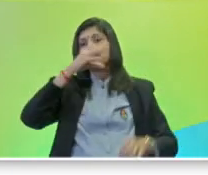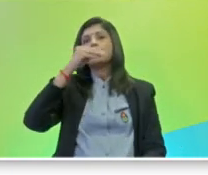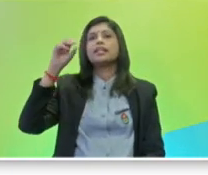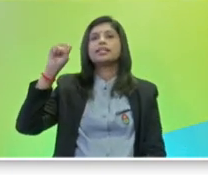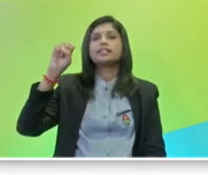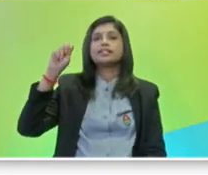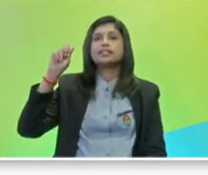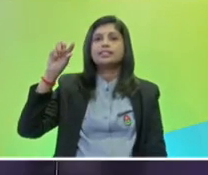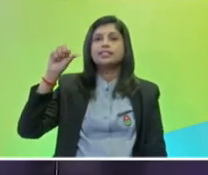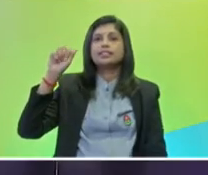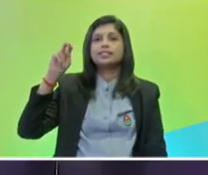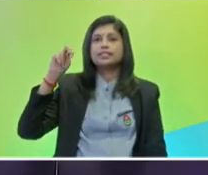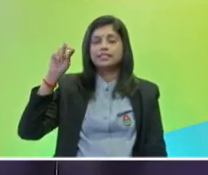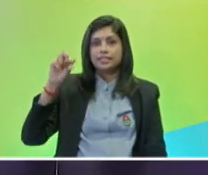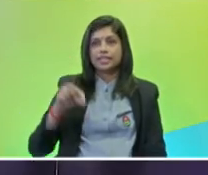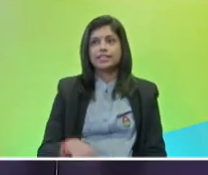oke